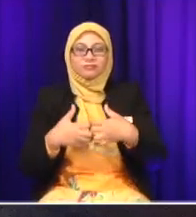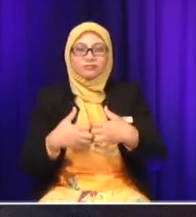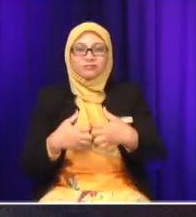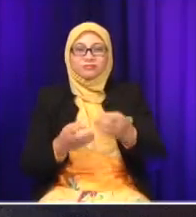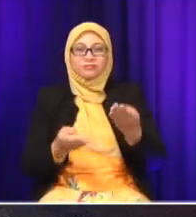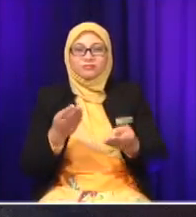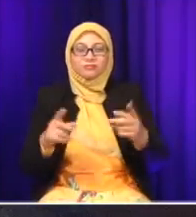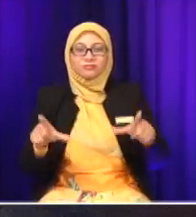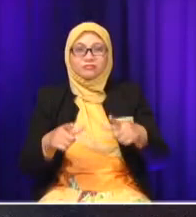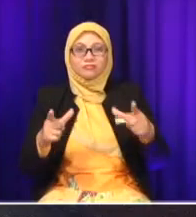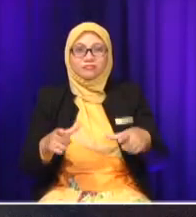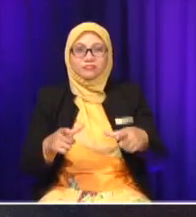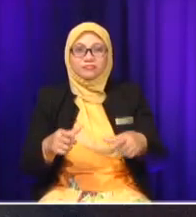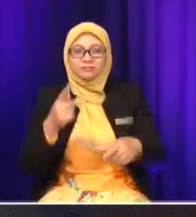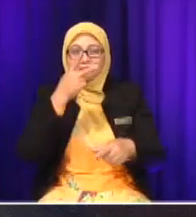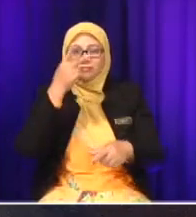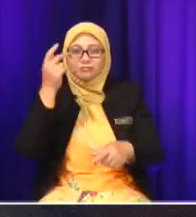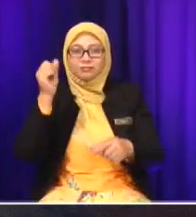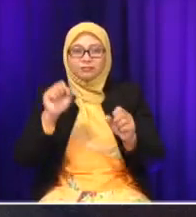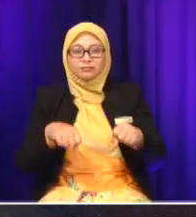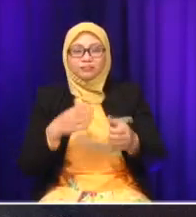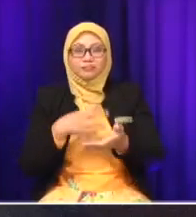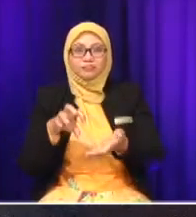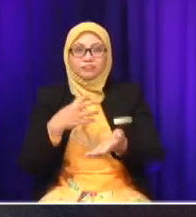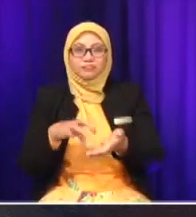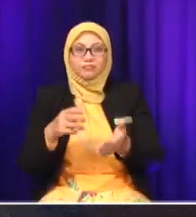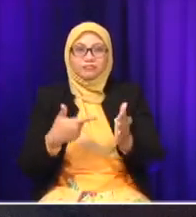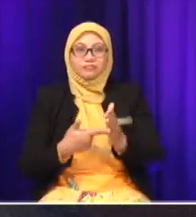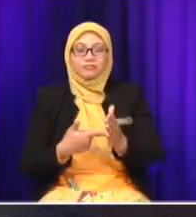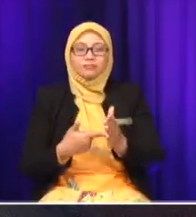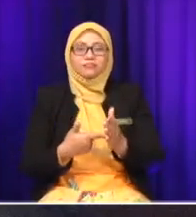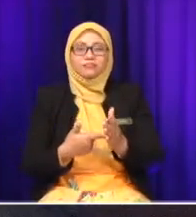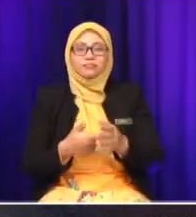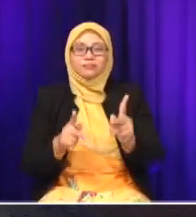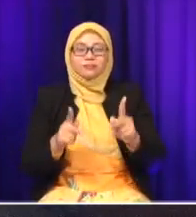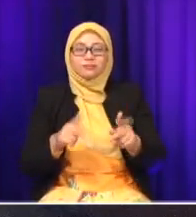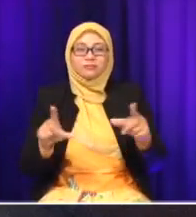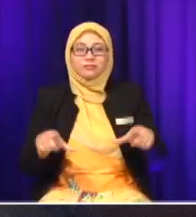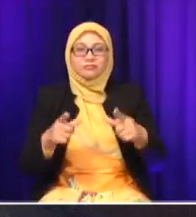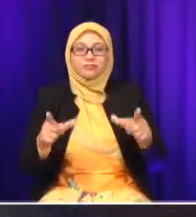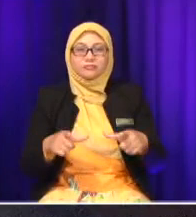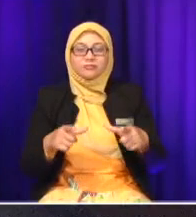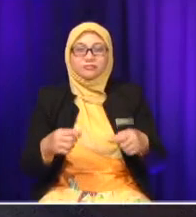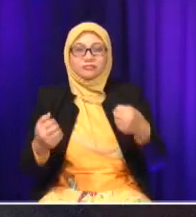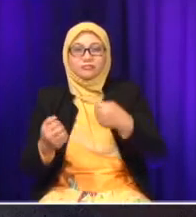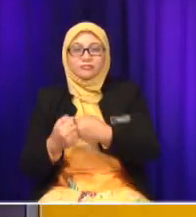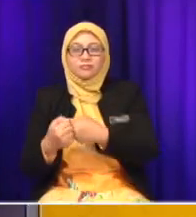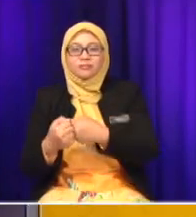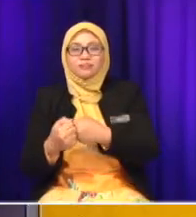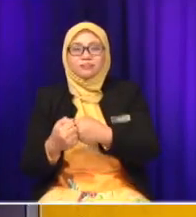mungkina boleh merosakkan komponen dengan lebih Teruk jadi sekir berlaku ketukan omb akibat daripada kehausan